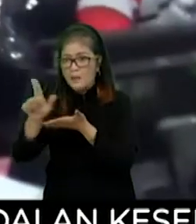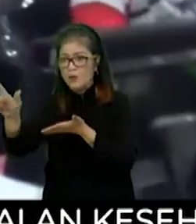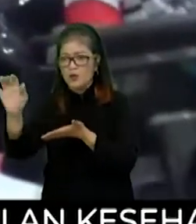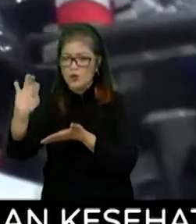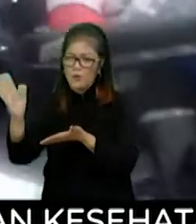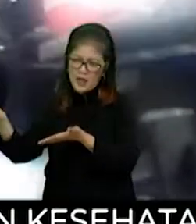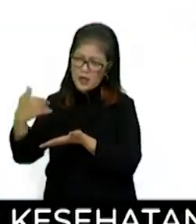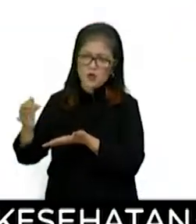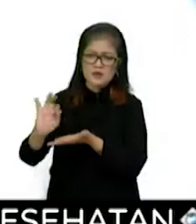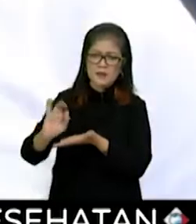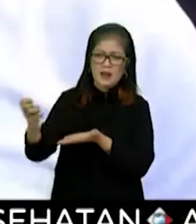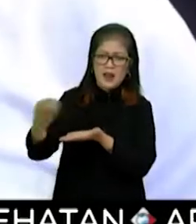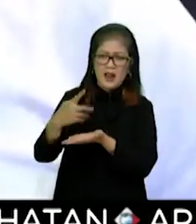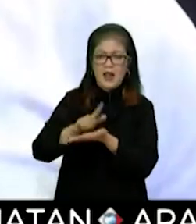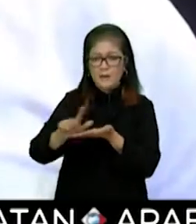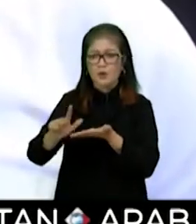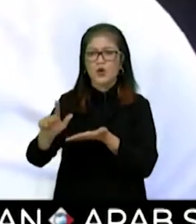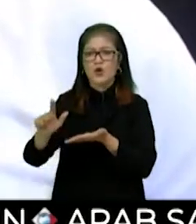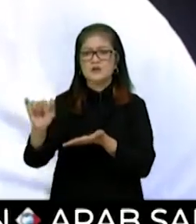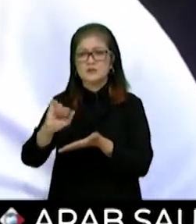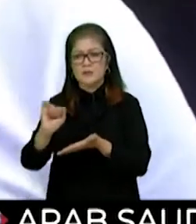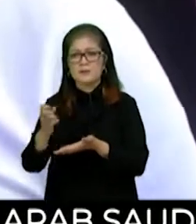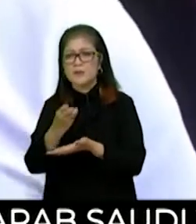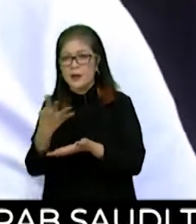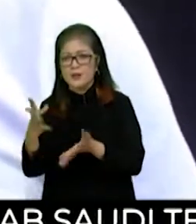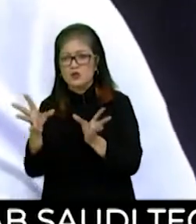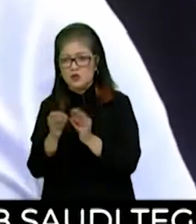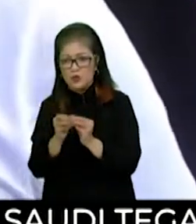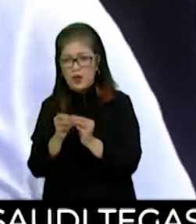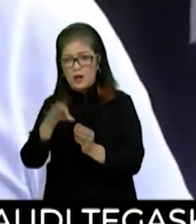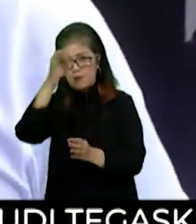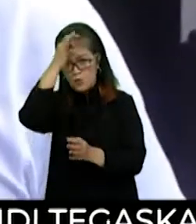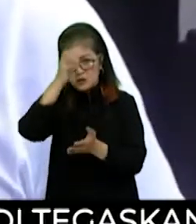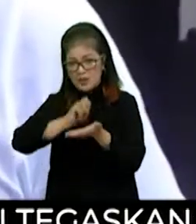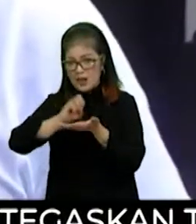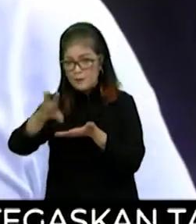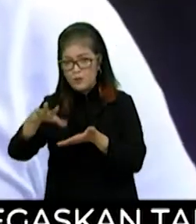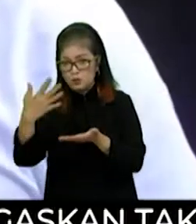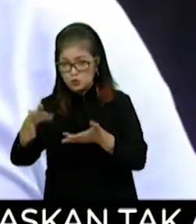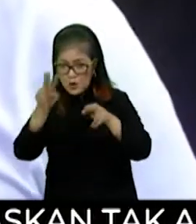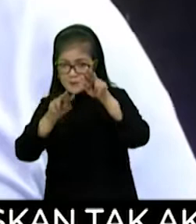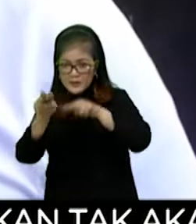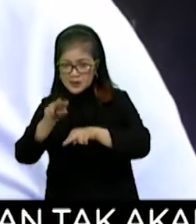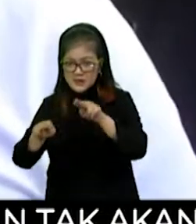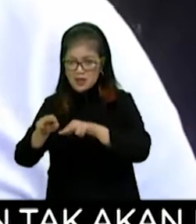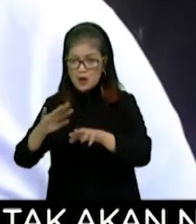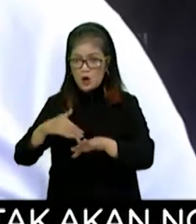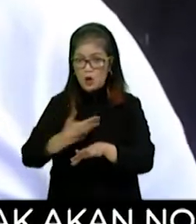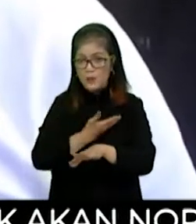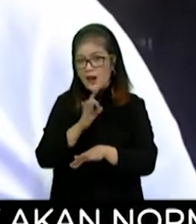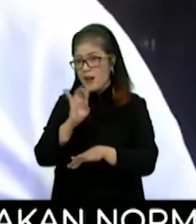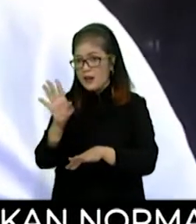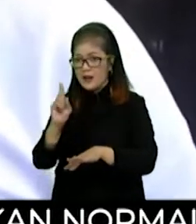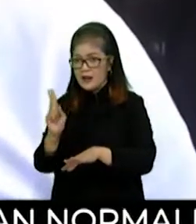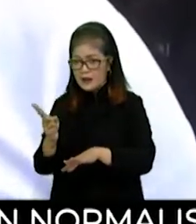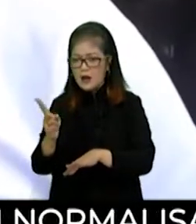dialaminya. Kan laporan polisi akan kita lakukan penyelidikan lebih lanjut. Karena dimungkinkan ada korban lain, Pak? Dimungkinkan masih ada